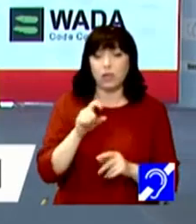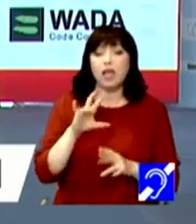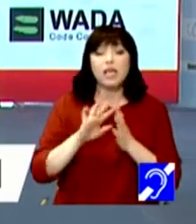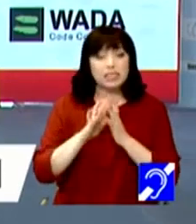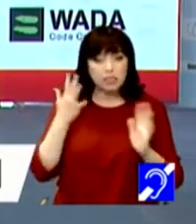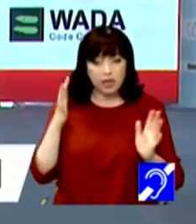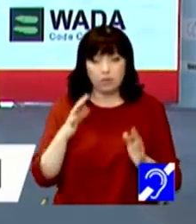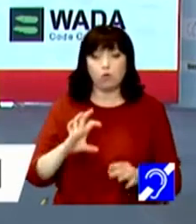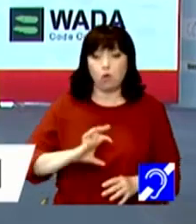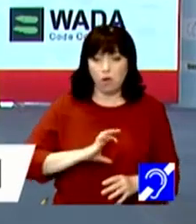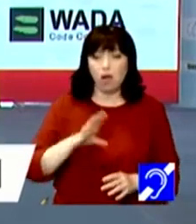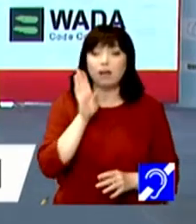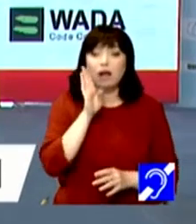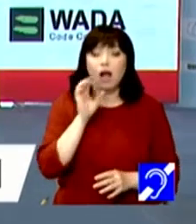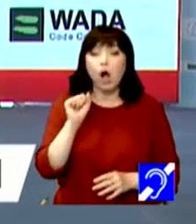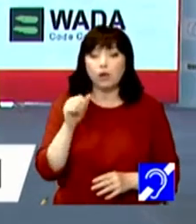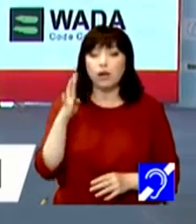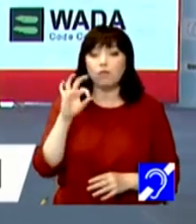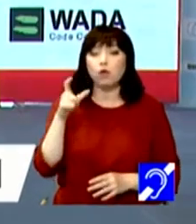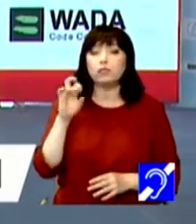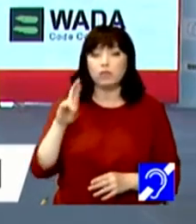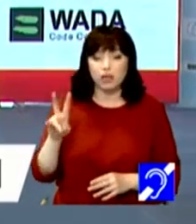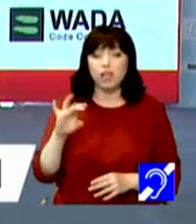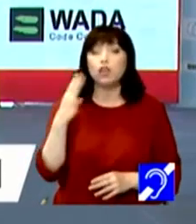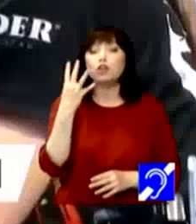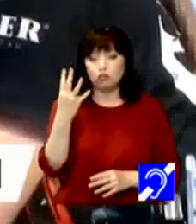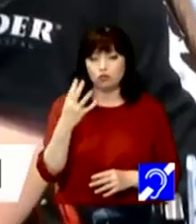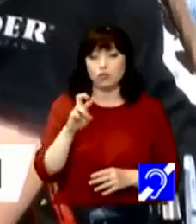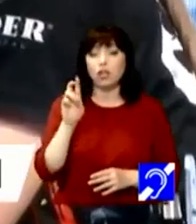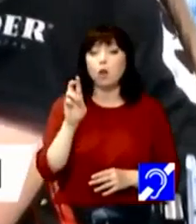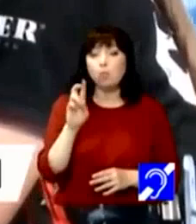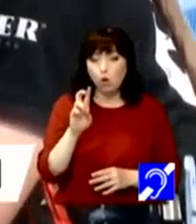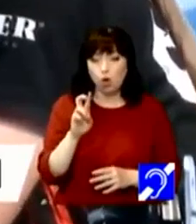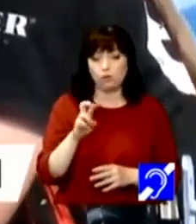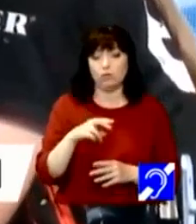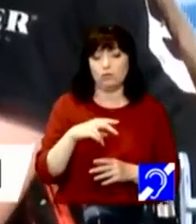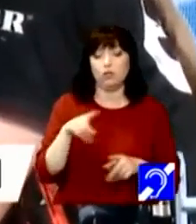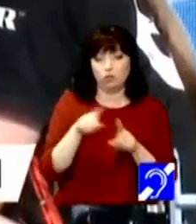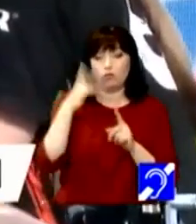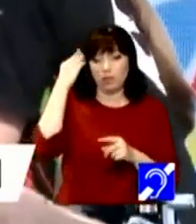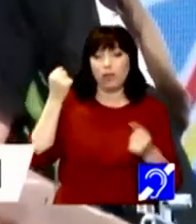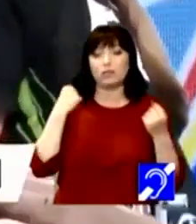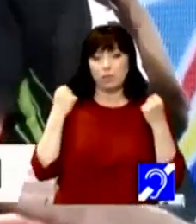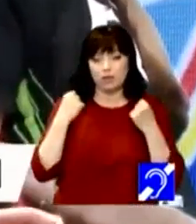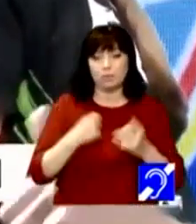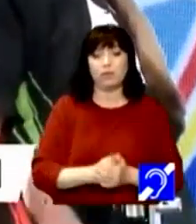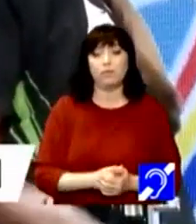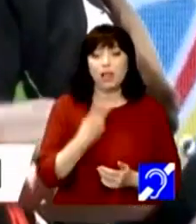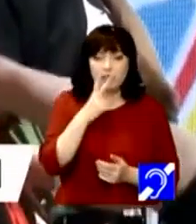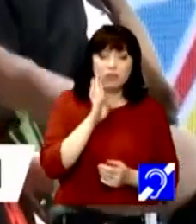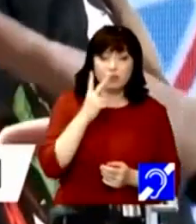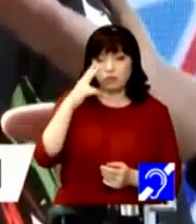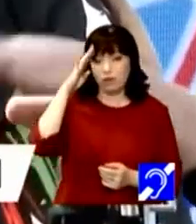argint prin Aurelia Vozian și 4 de bronz prin Alina Iordachi, Maxim Baranov, Andrian Bodolan și Nikita Harcev.